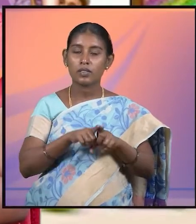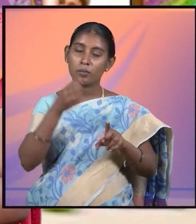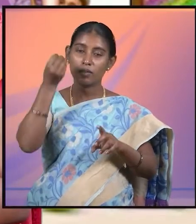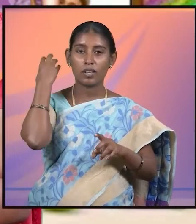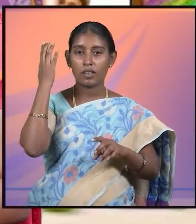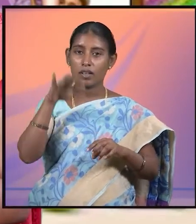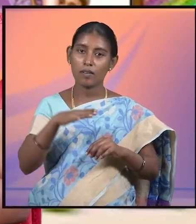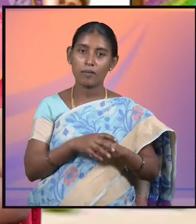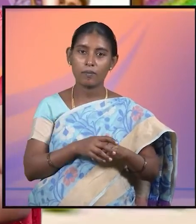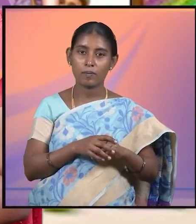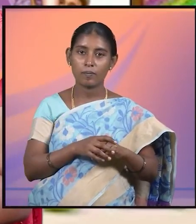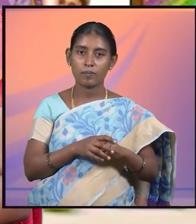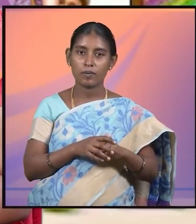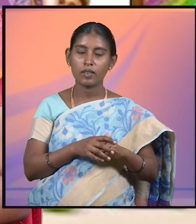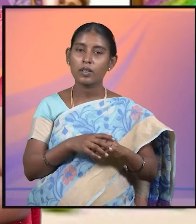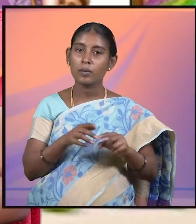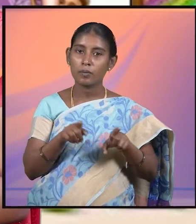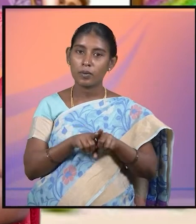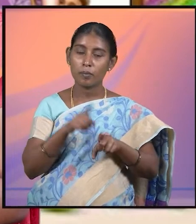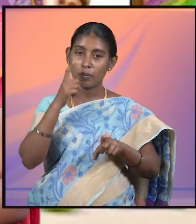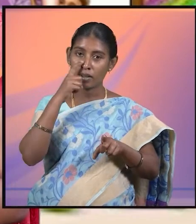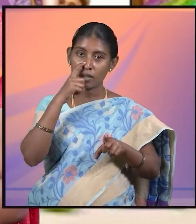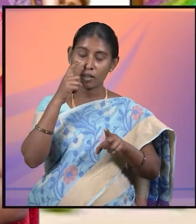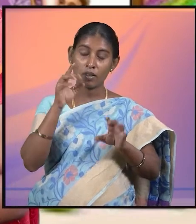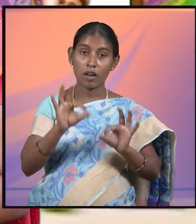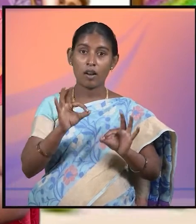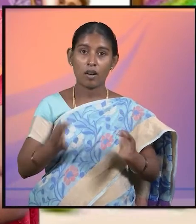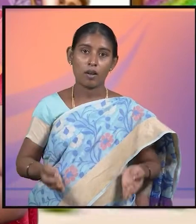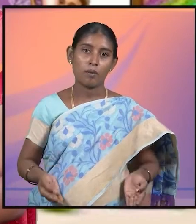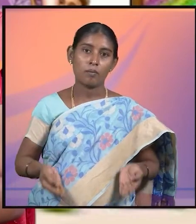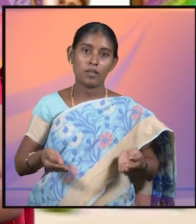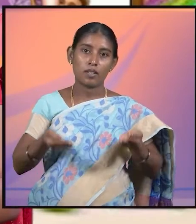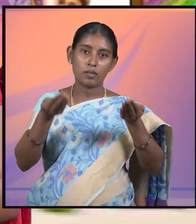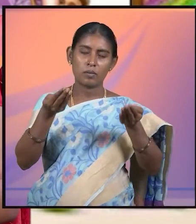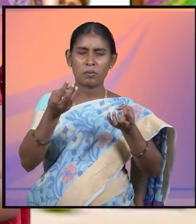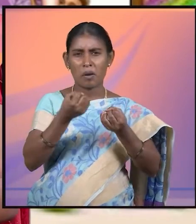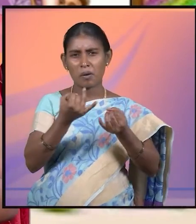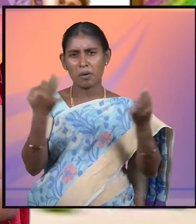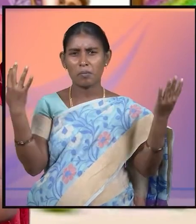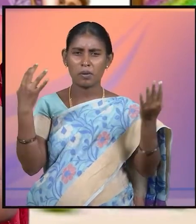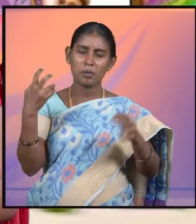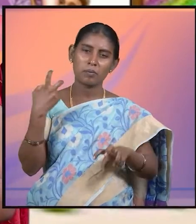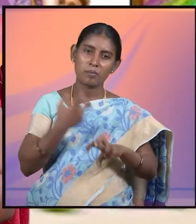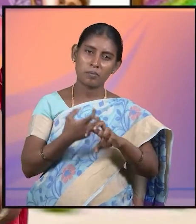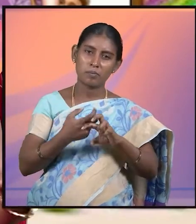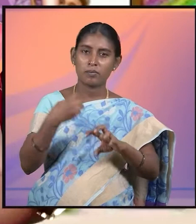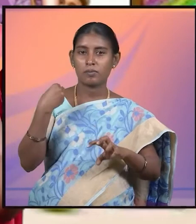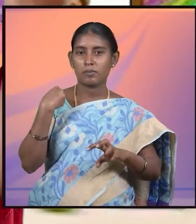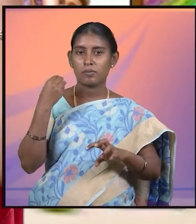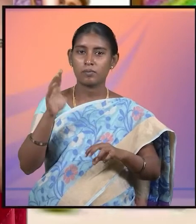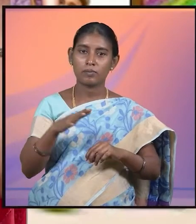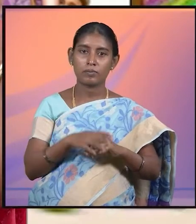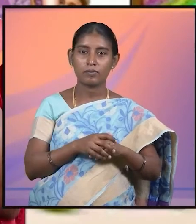ஒரு காலமும் இருந்தது. பெண்கள் முன்னேற வேண்டும் என்று பலரும் பாடுபட்டார்கள். அவ்வகையில்